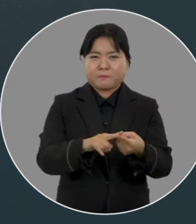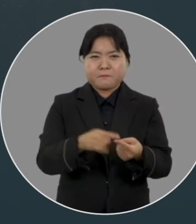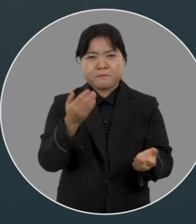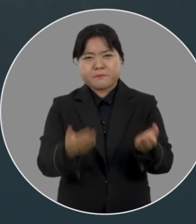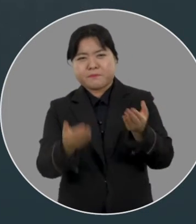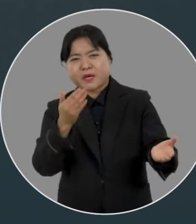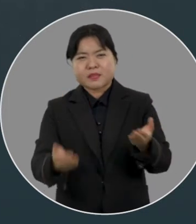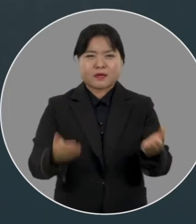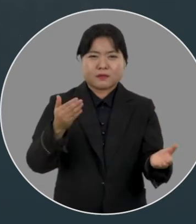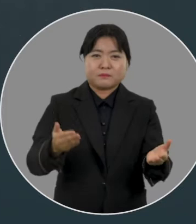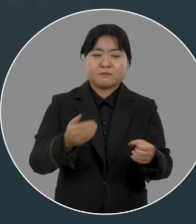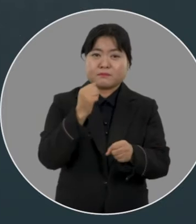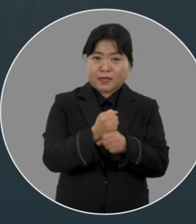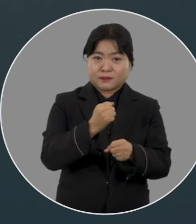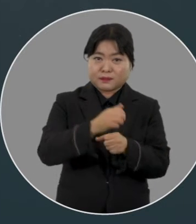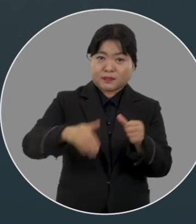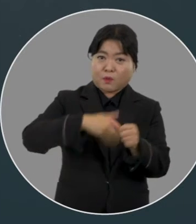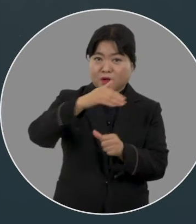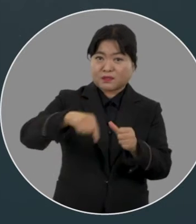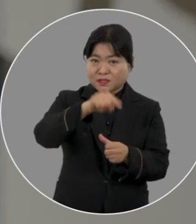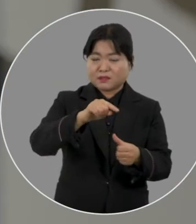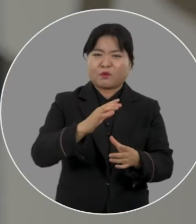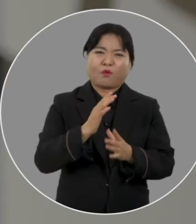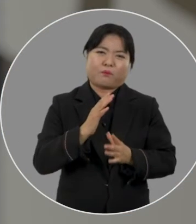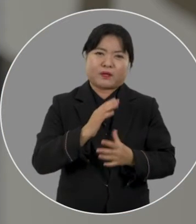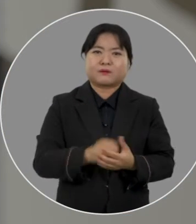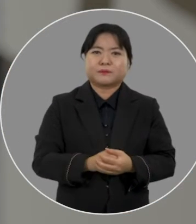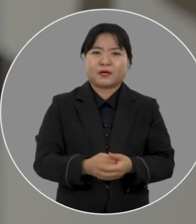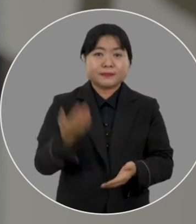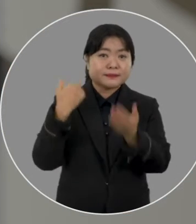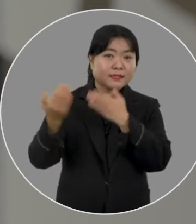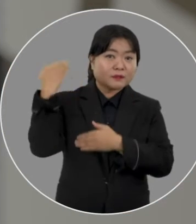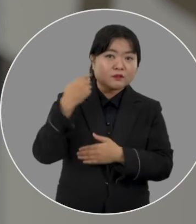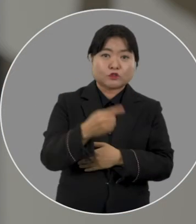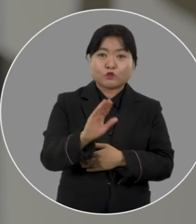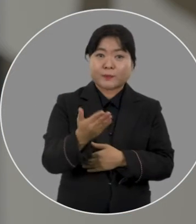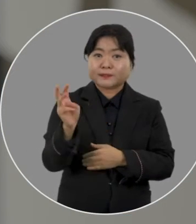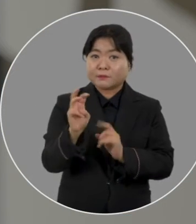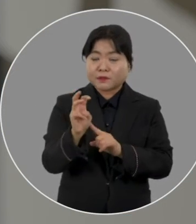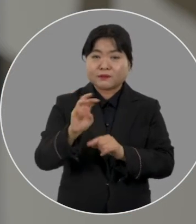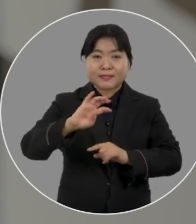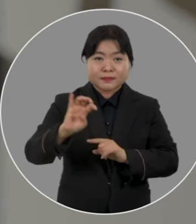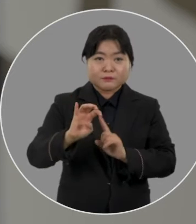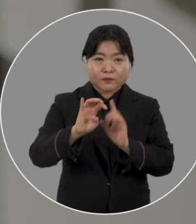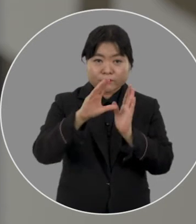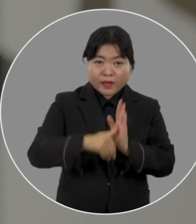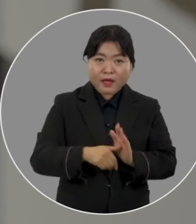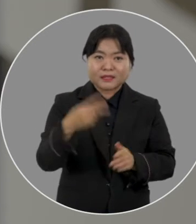판단을 좌지우지하는 이런 상황이 겁나는 거죠. 예전 1930년대,